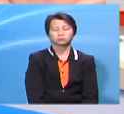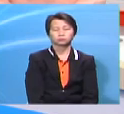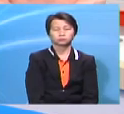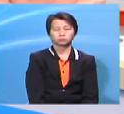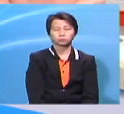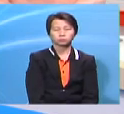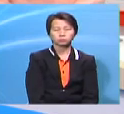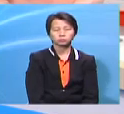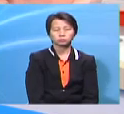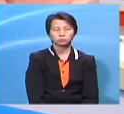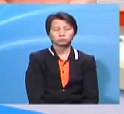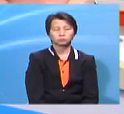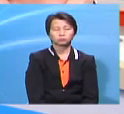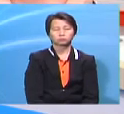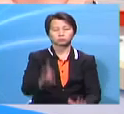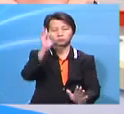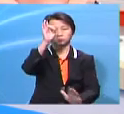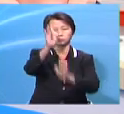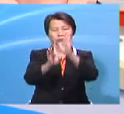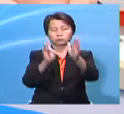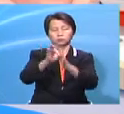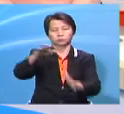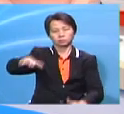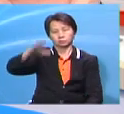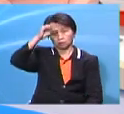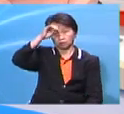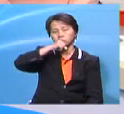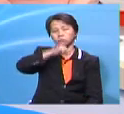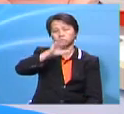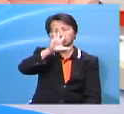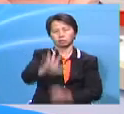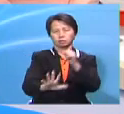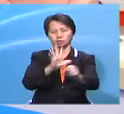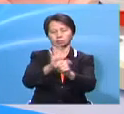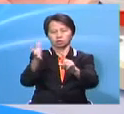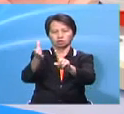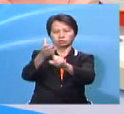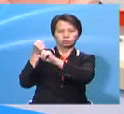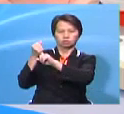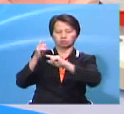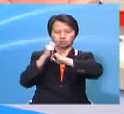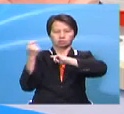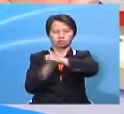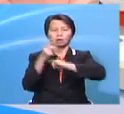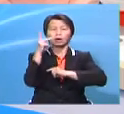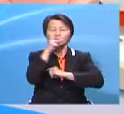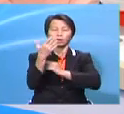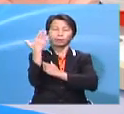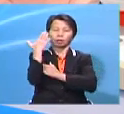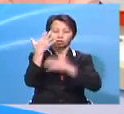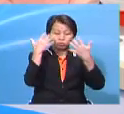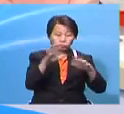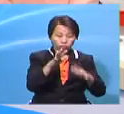bertemu kembali selang 8 jam kanak-kanak lelaki berusia 5 tahun yang diculik di taman Seti Kajang pagi tadi selamat